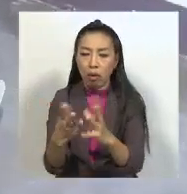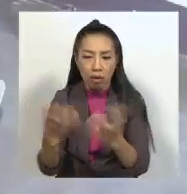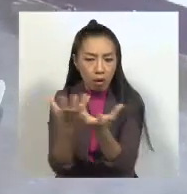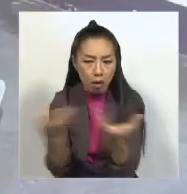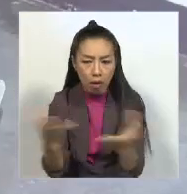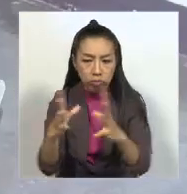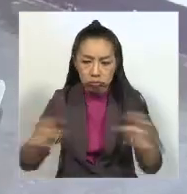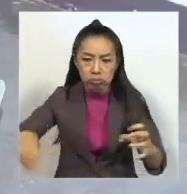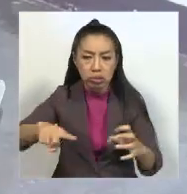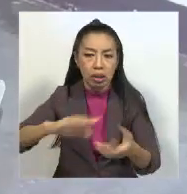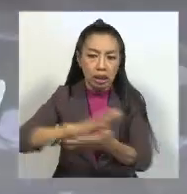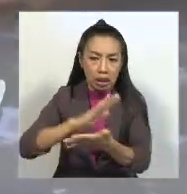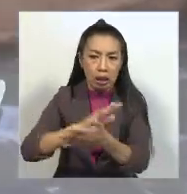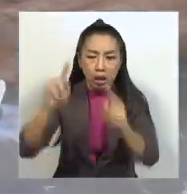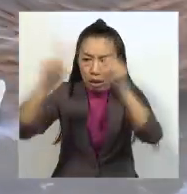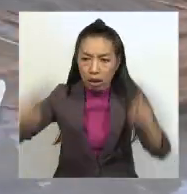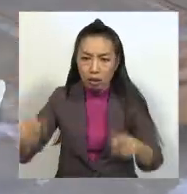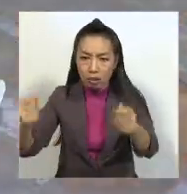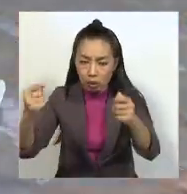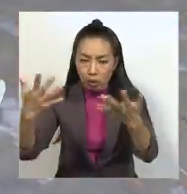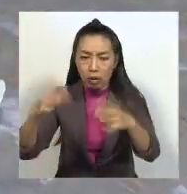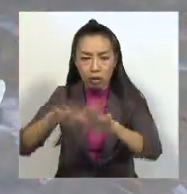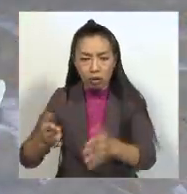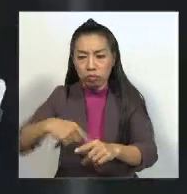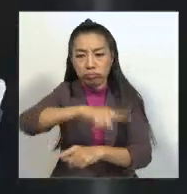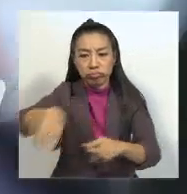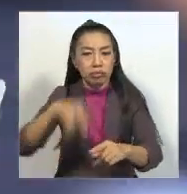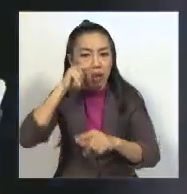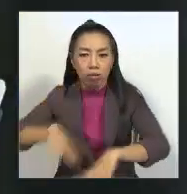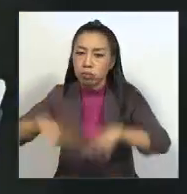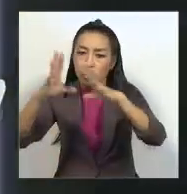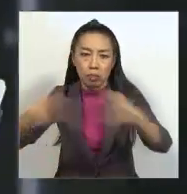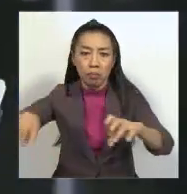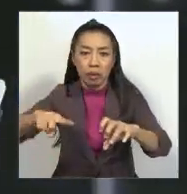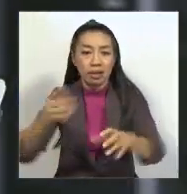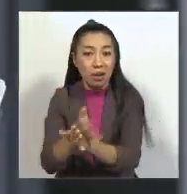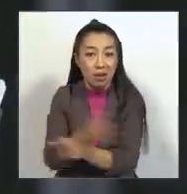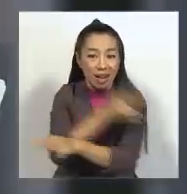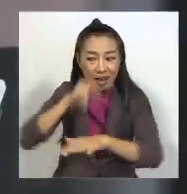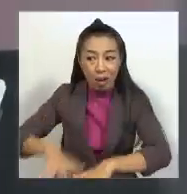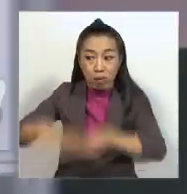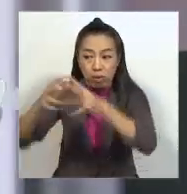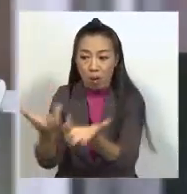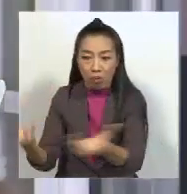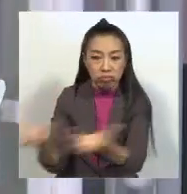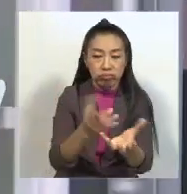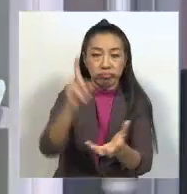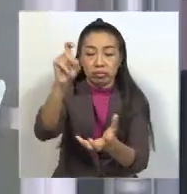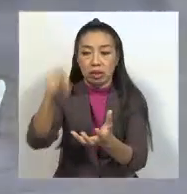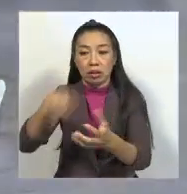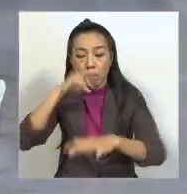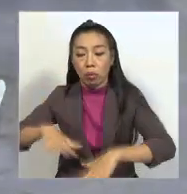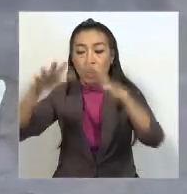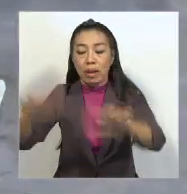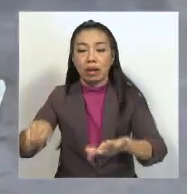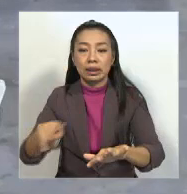อุปกรณ์การสอนนักเรียนที่ศูนย์พัฒนาเด็กเล็กแห่งนี้นะครับถูกน้ำท่วมทั้งหมดคนย้ายไม่ทันนะครับตอนนี้ทางกองทัพอากาศเ